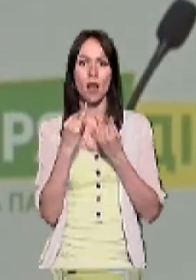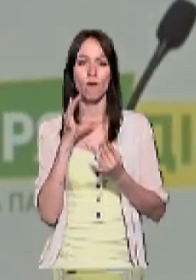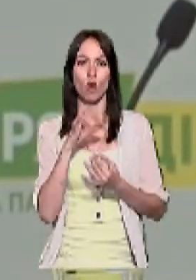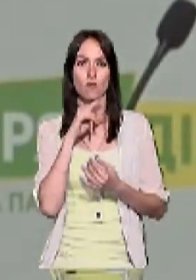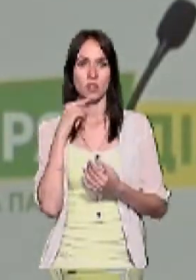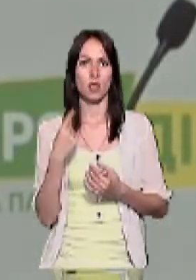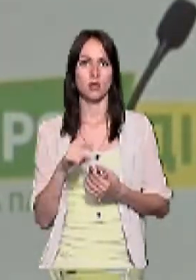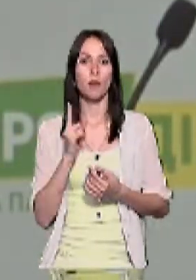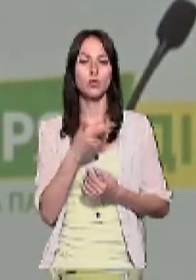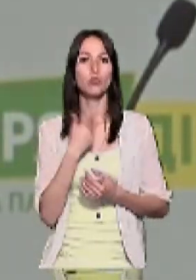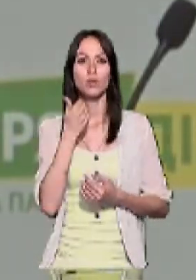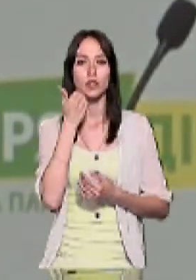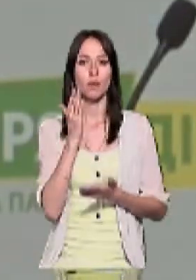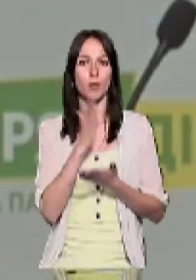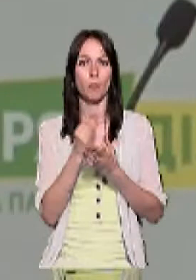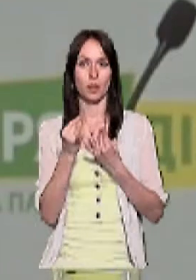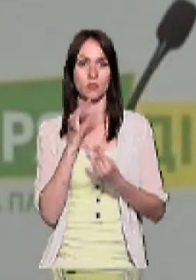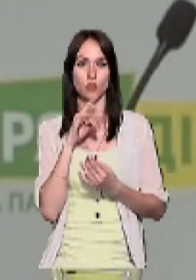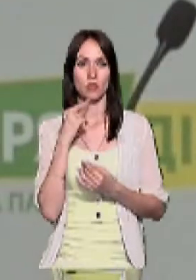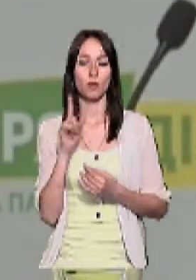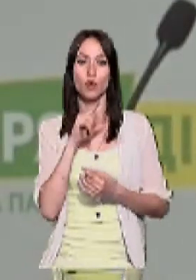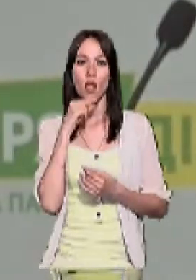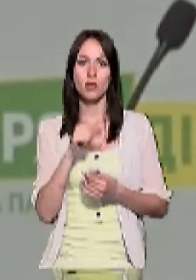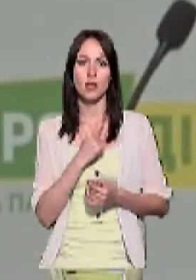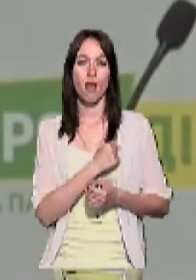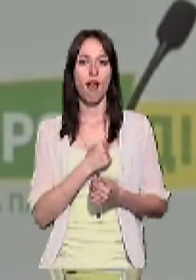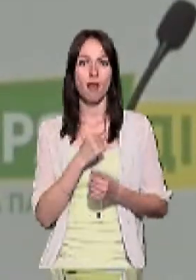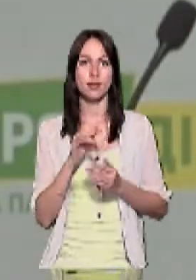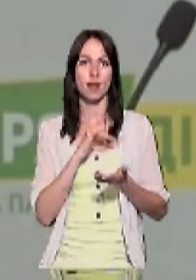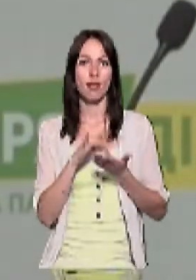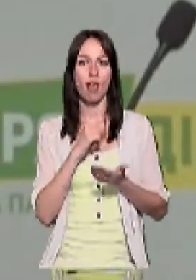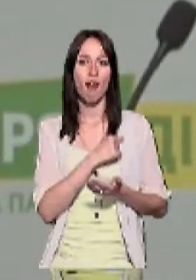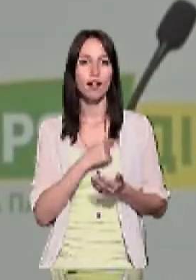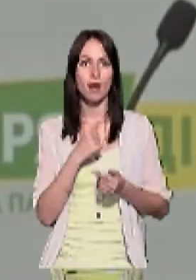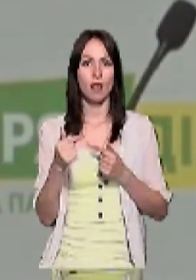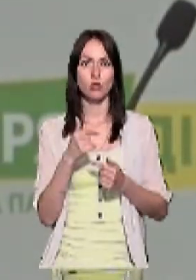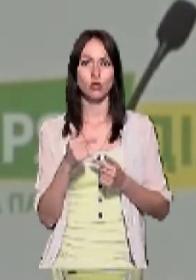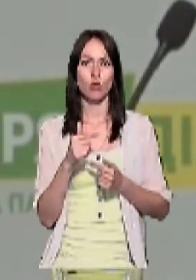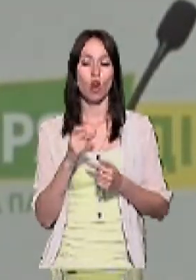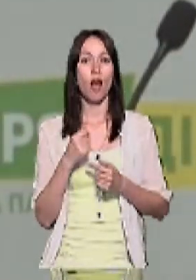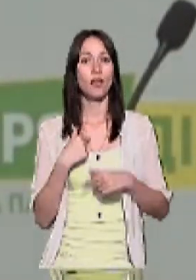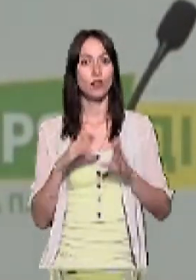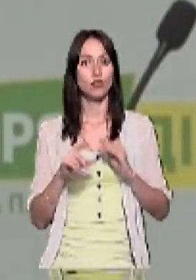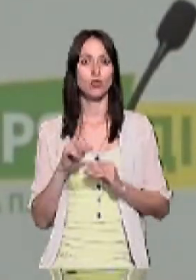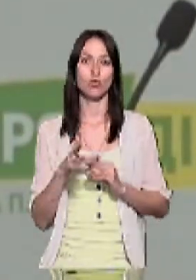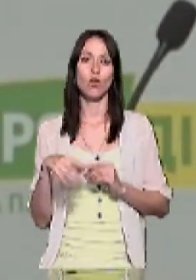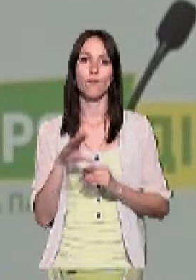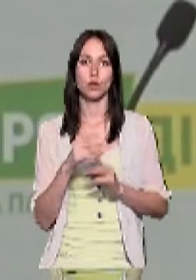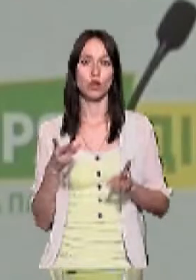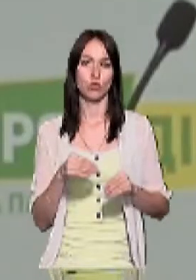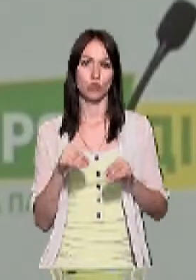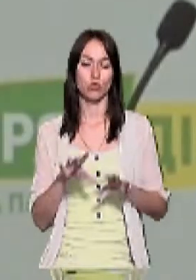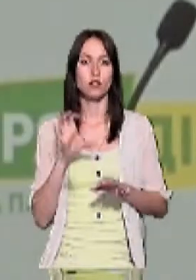Чому ми соромимося прямих перемовин з Росією? Тому що це країна-агресор, а не країна-сусід? А я вважаю, що все має